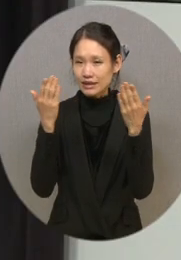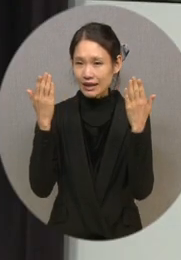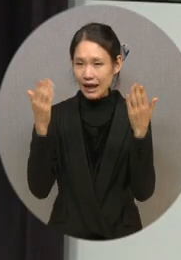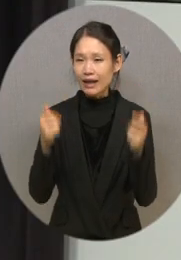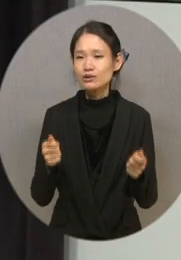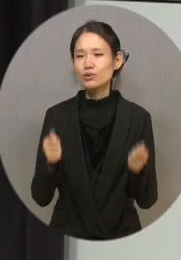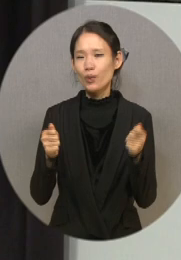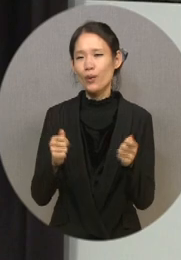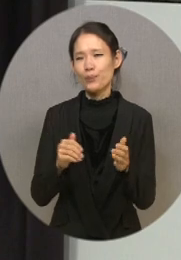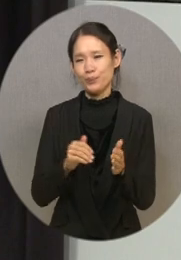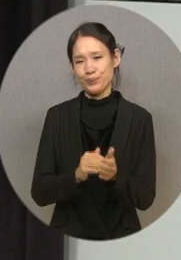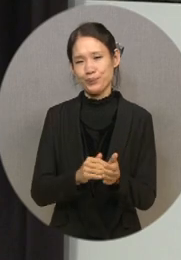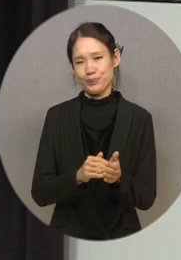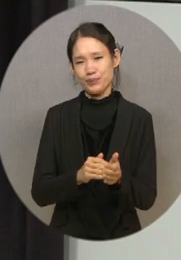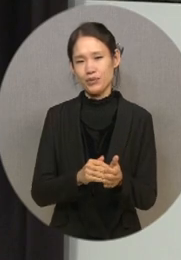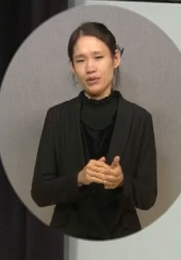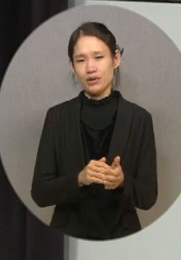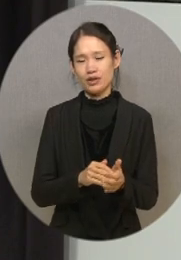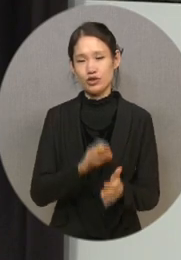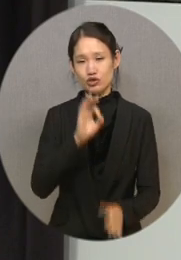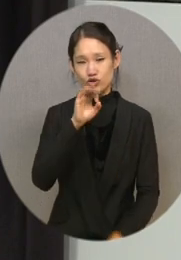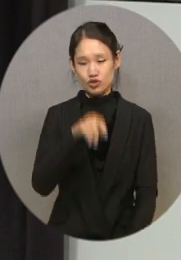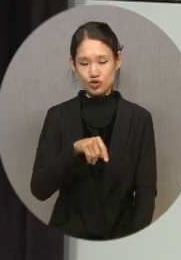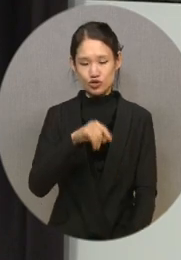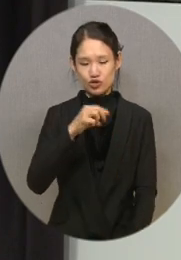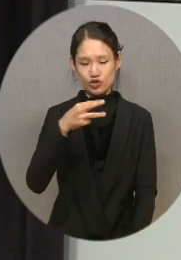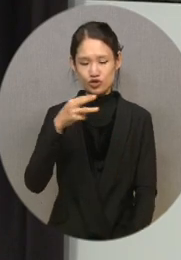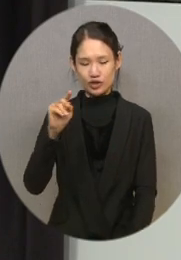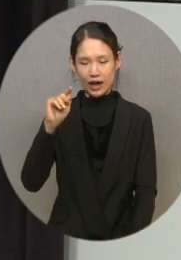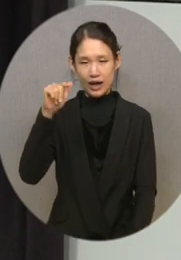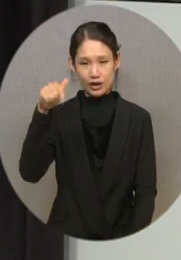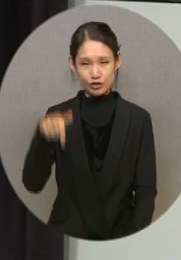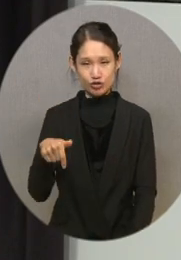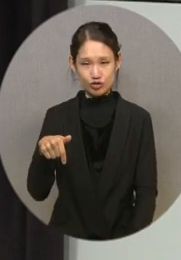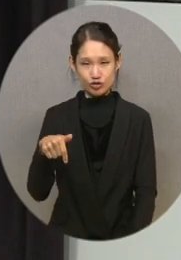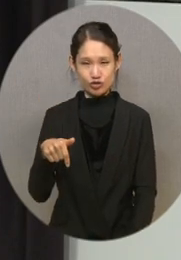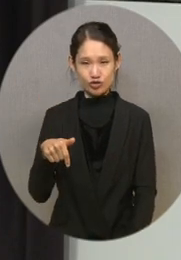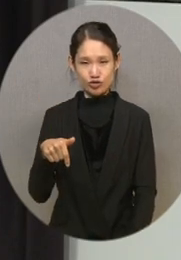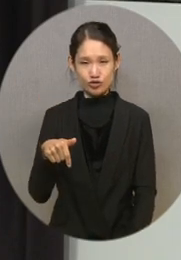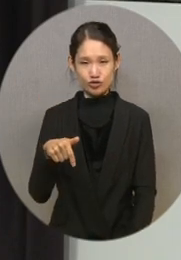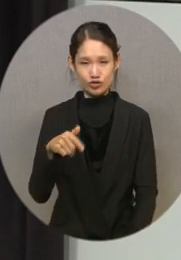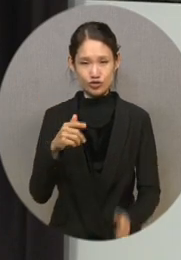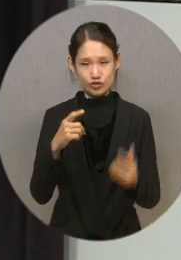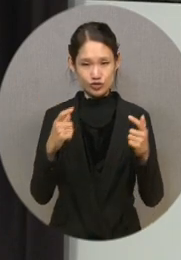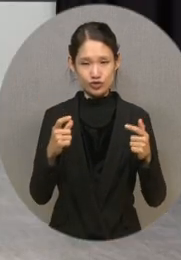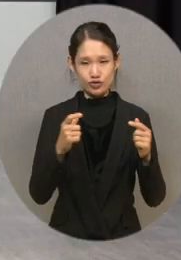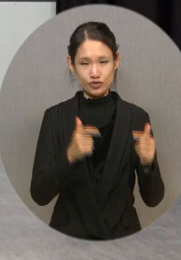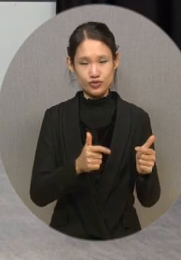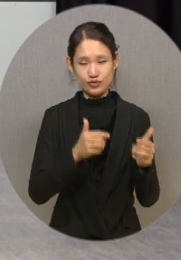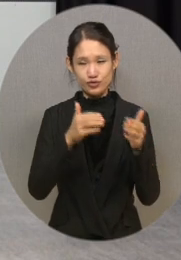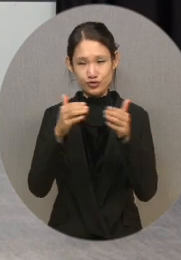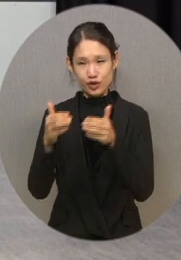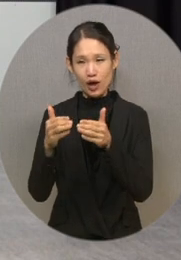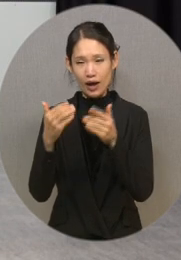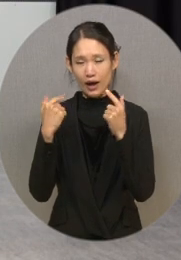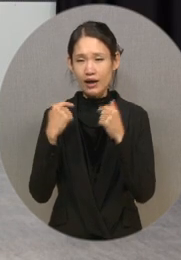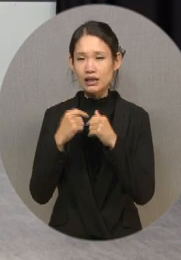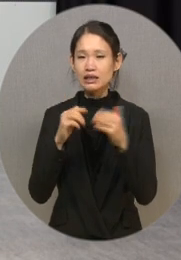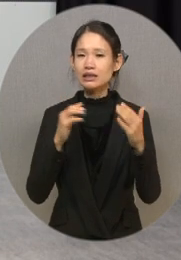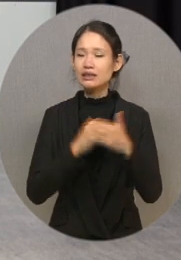바로 유타 주립대학으로 유학을 가셨나요? 예. 텀이 있으셨나요? 제가